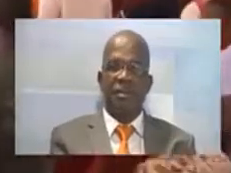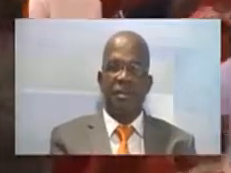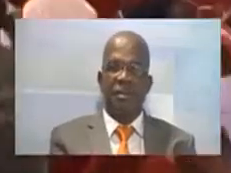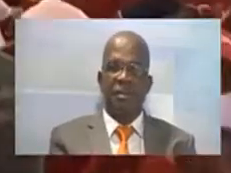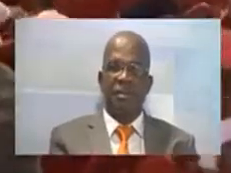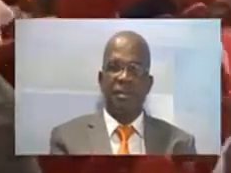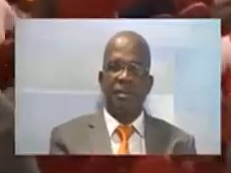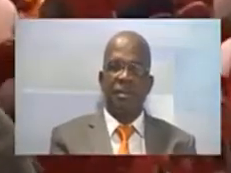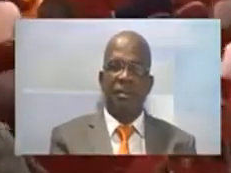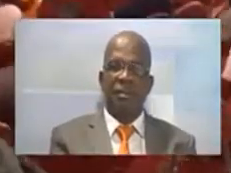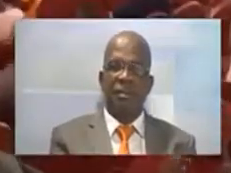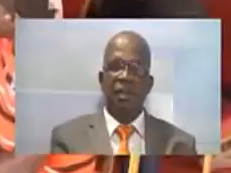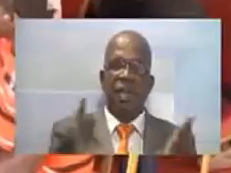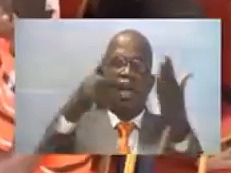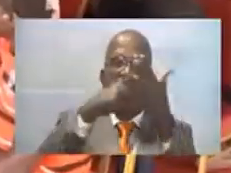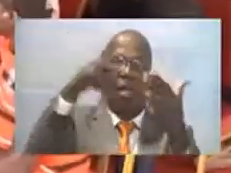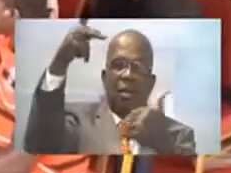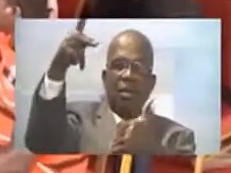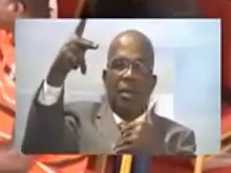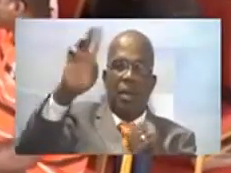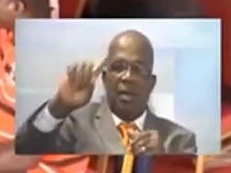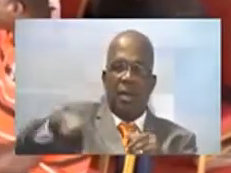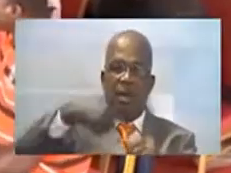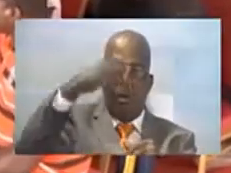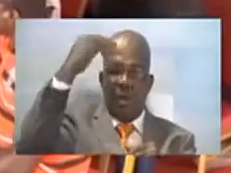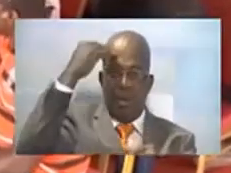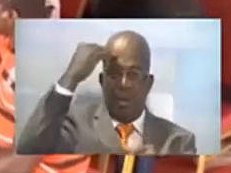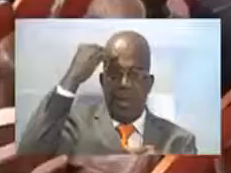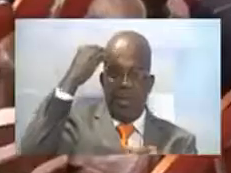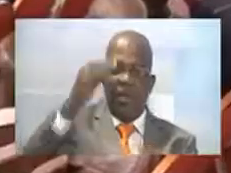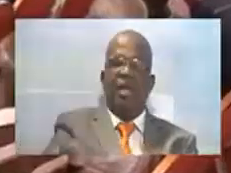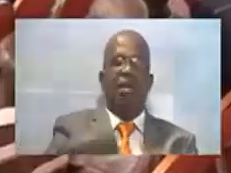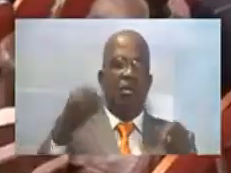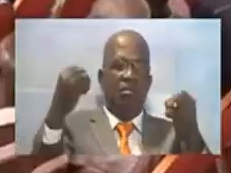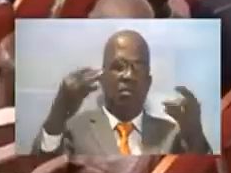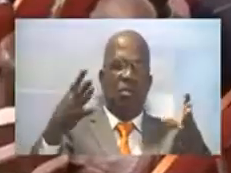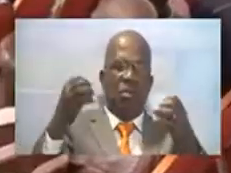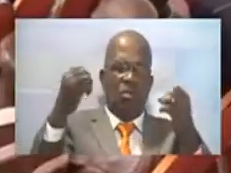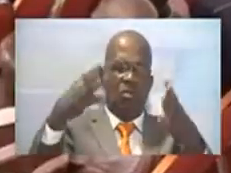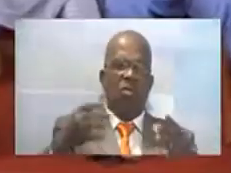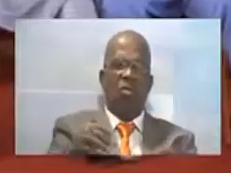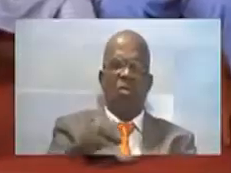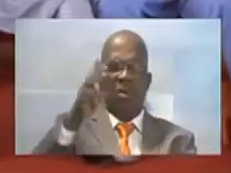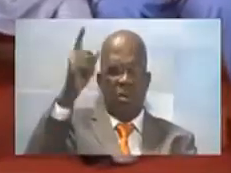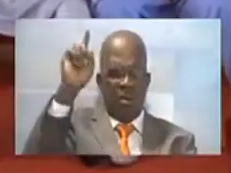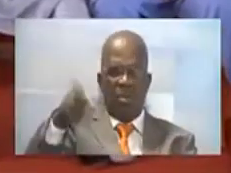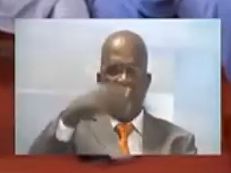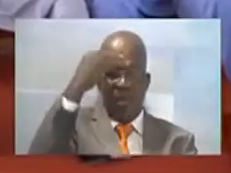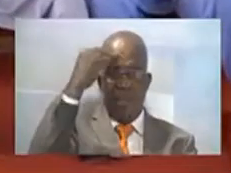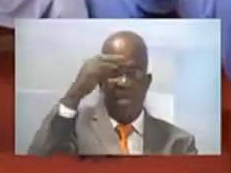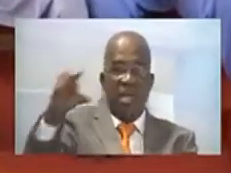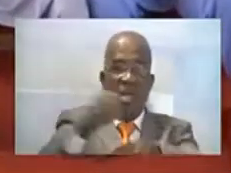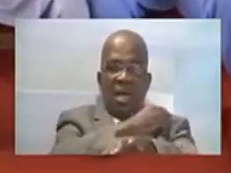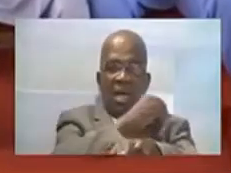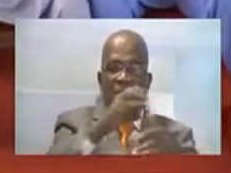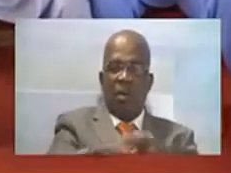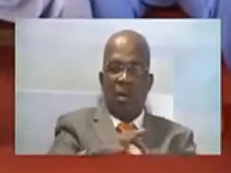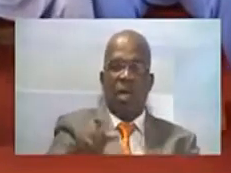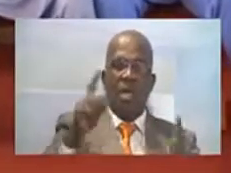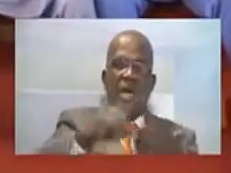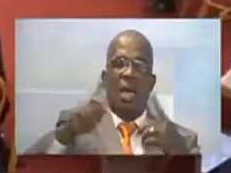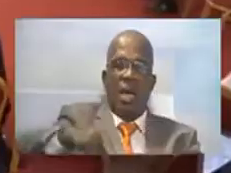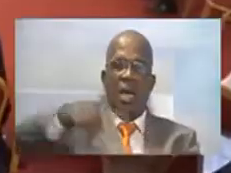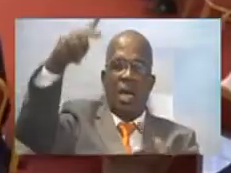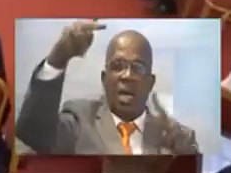le programme du premier ministre n'a pas tari d'activité combien étaient hors d'abidjan à korhogo le premier ministre